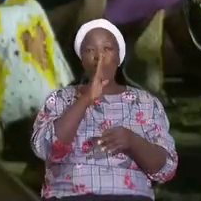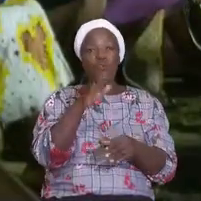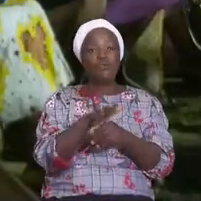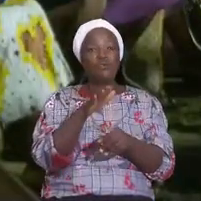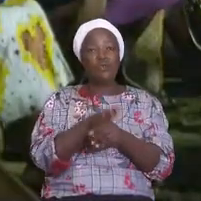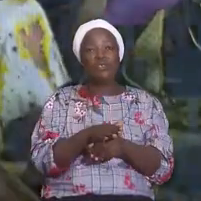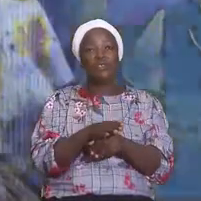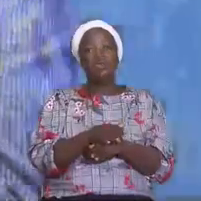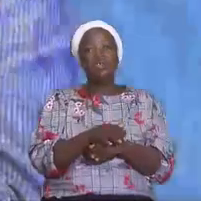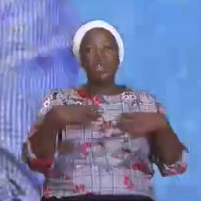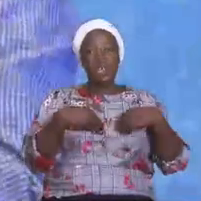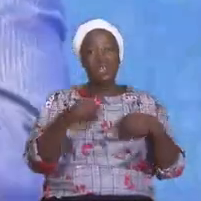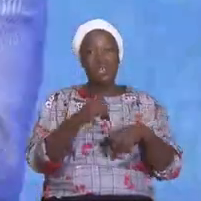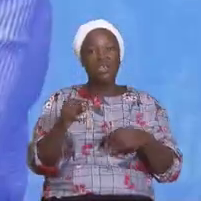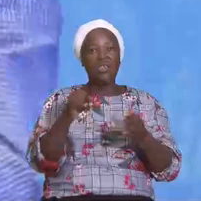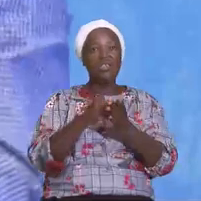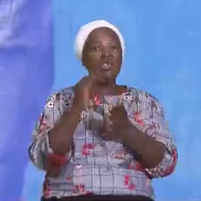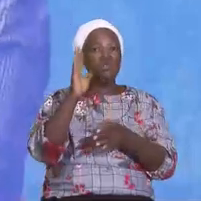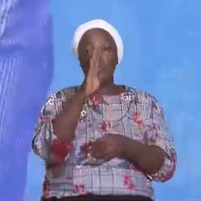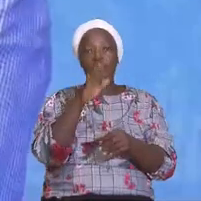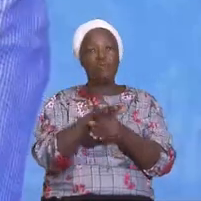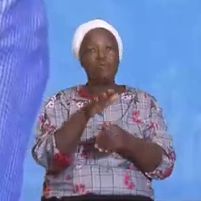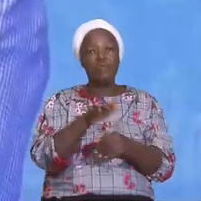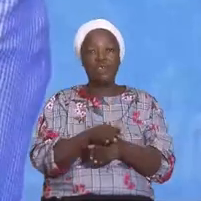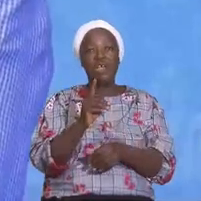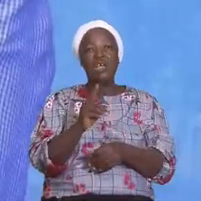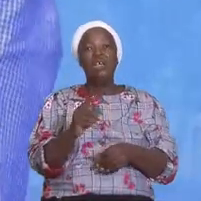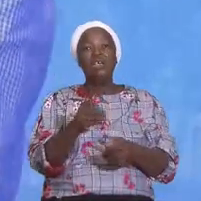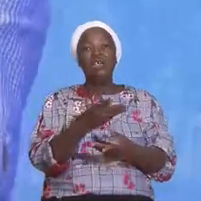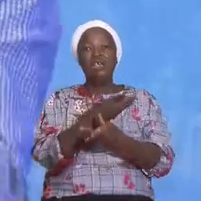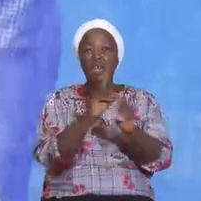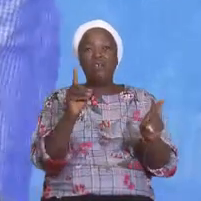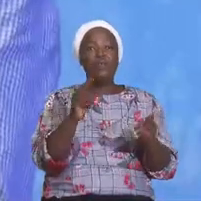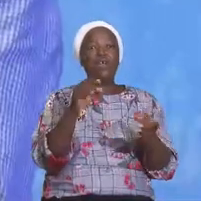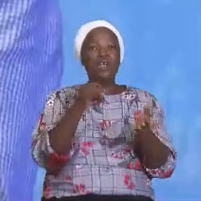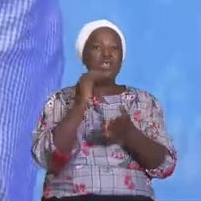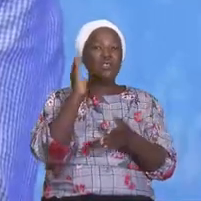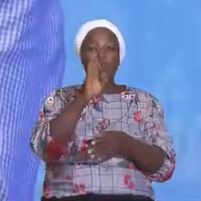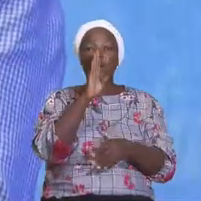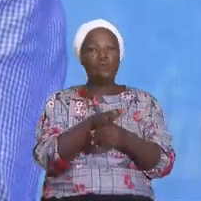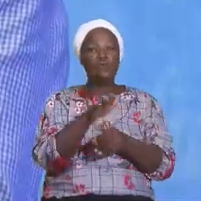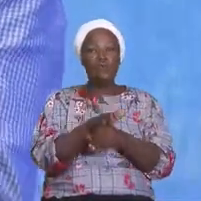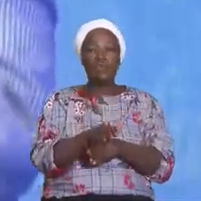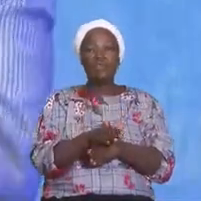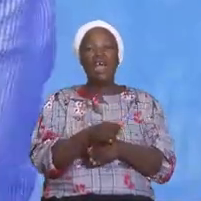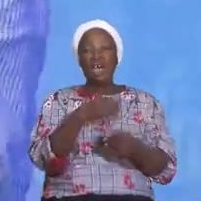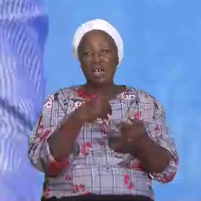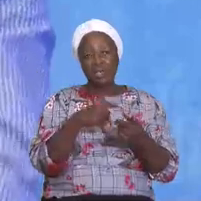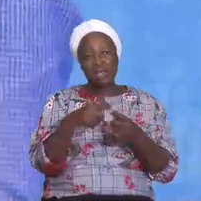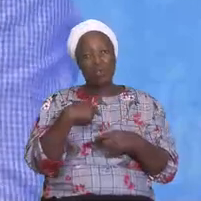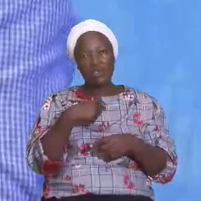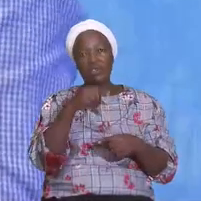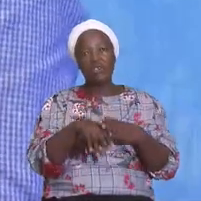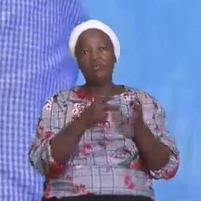Ce sera accompli. Le salut, ce sera accompli. La guérison, elle sera accomplie.